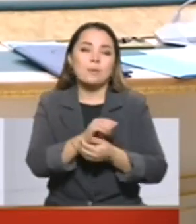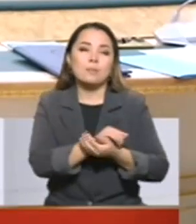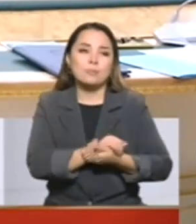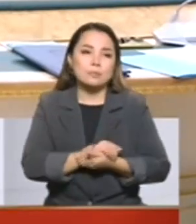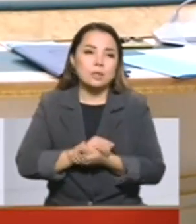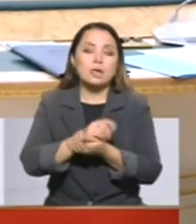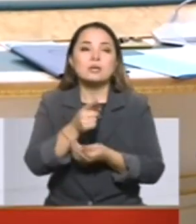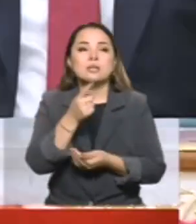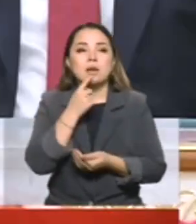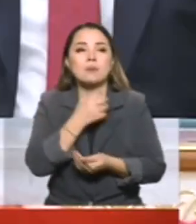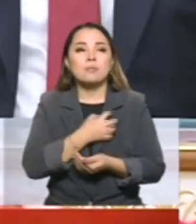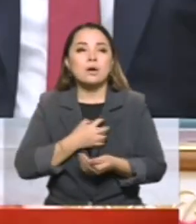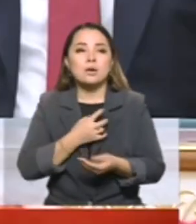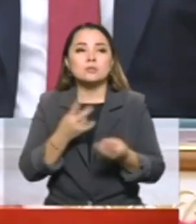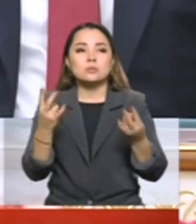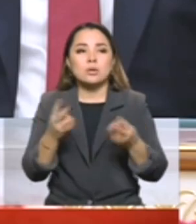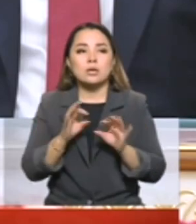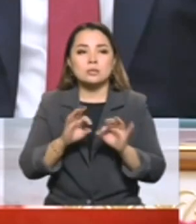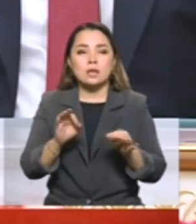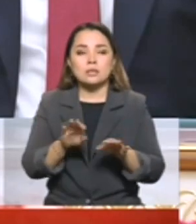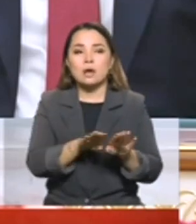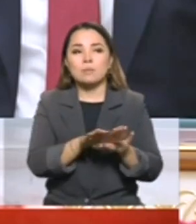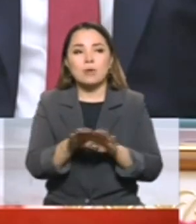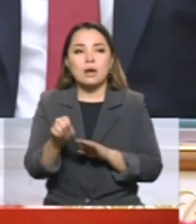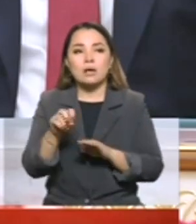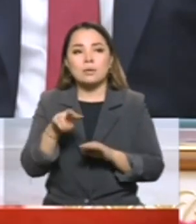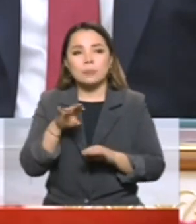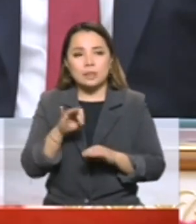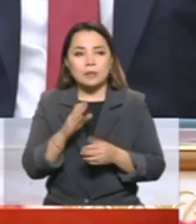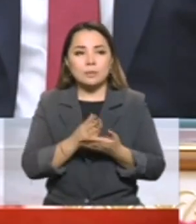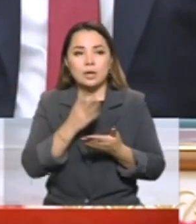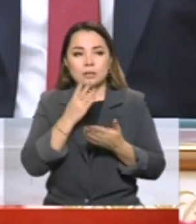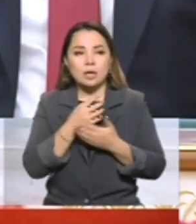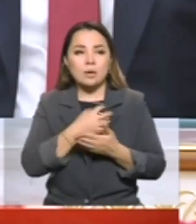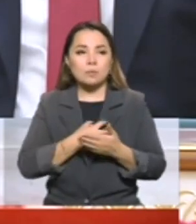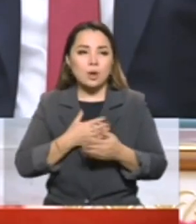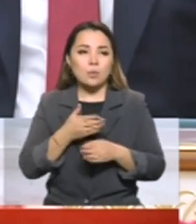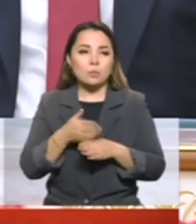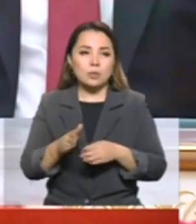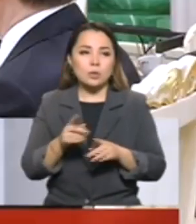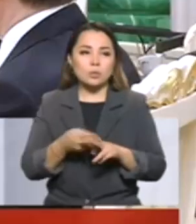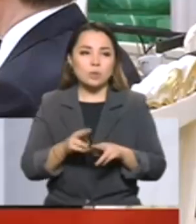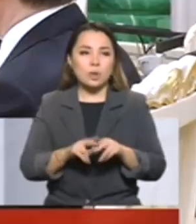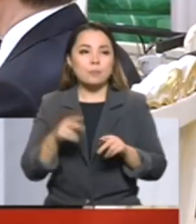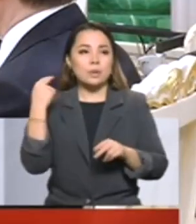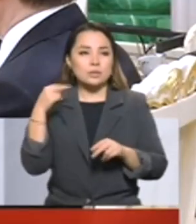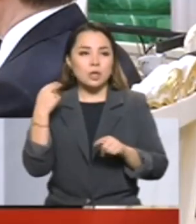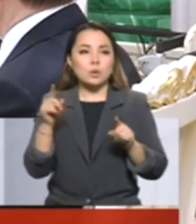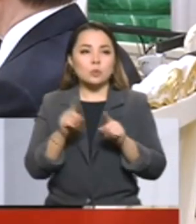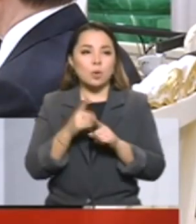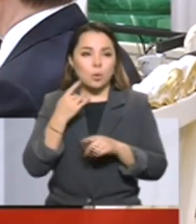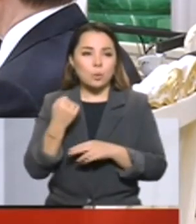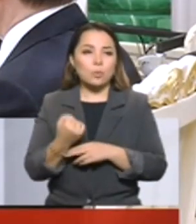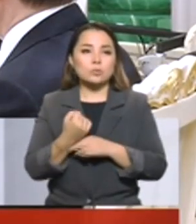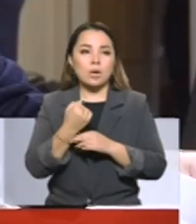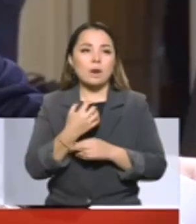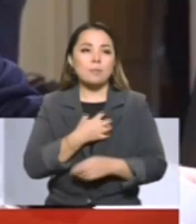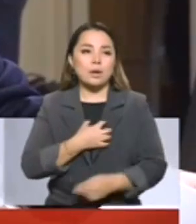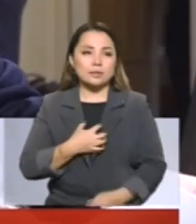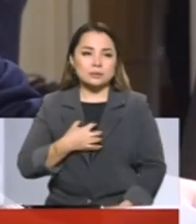үшін тілдің маңызы зор. Бірыңғай әліпбиде маңызды құрамдас бөлік және бұл жерде президенттердің қолдауы